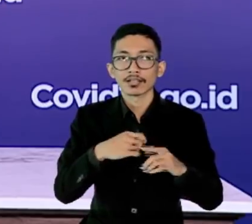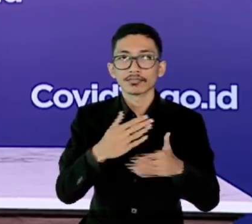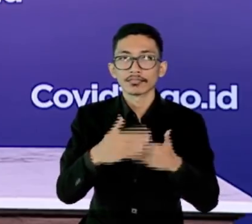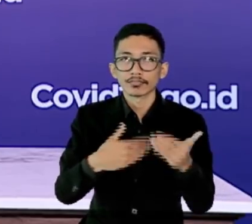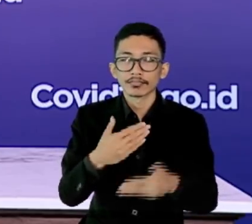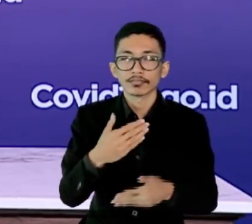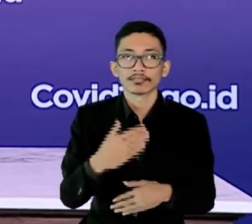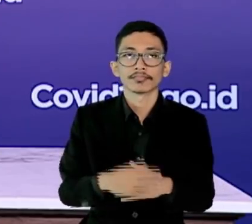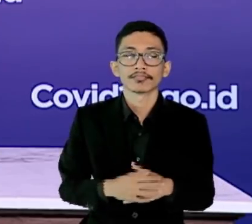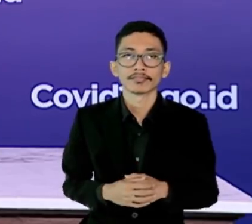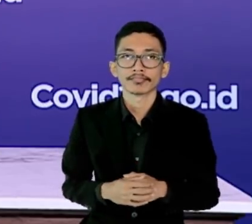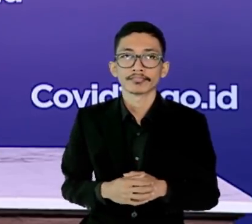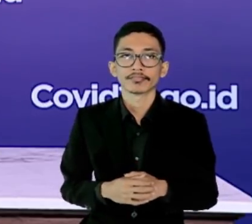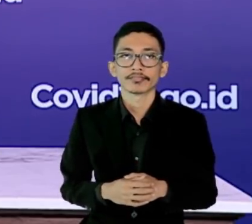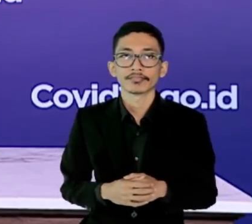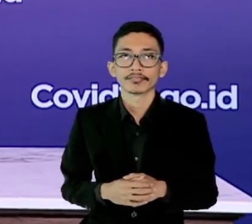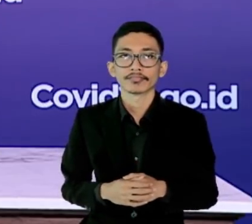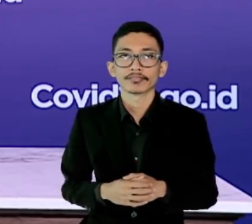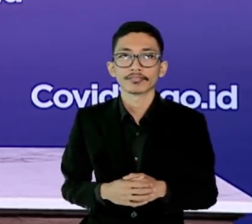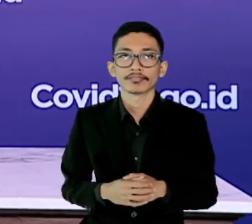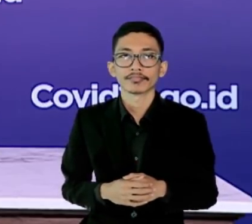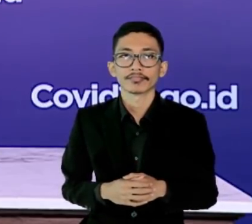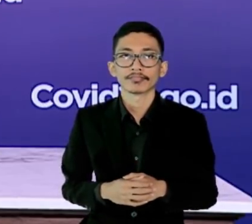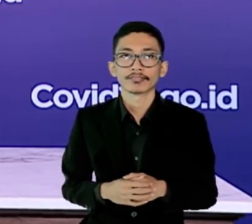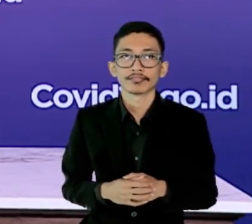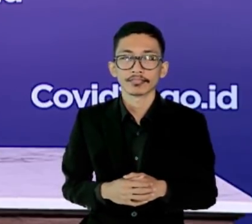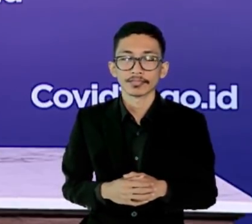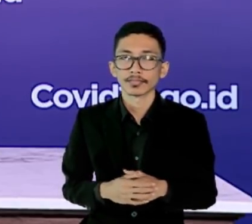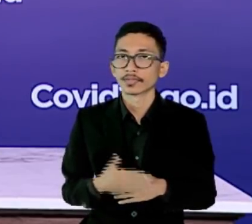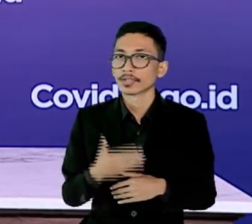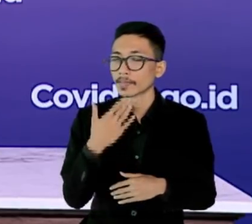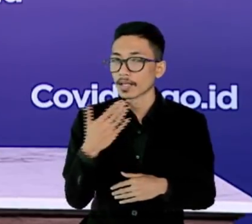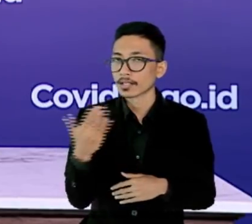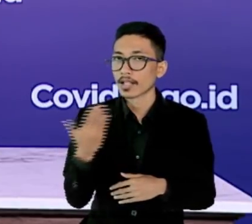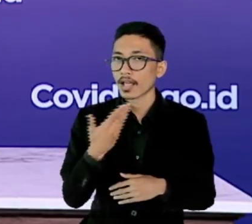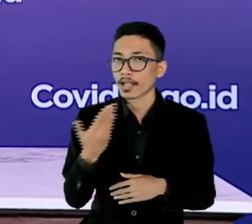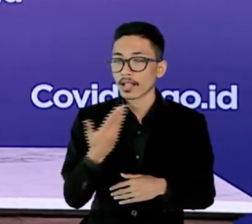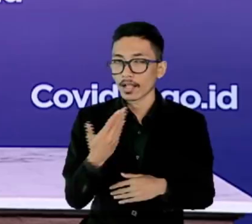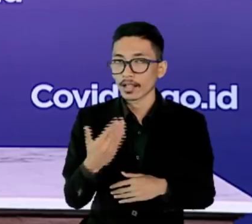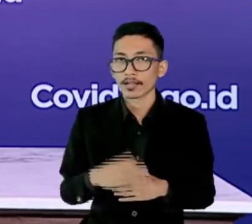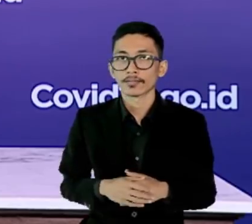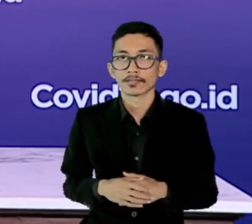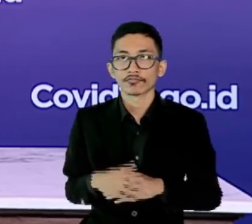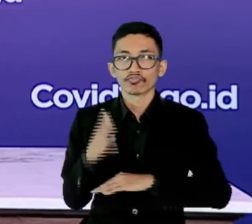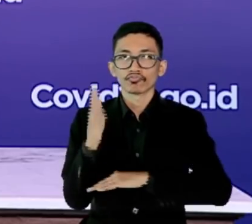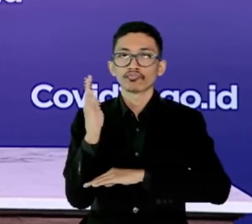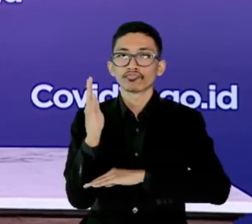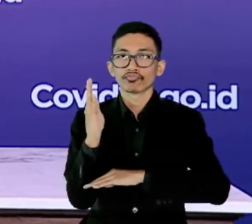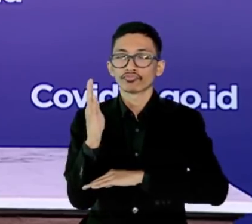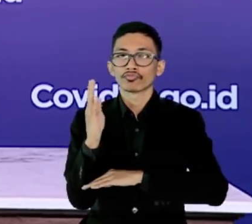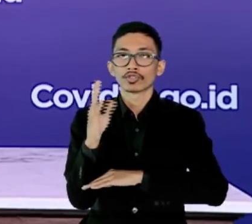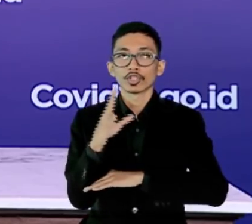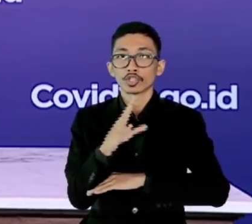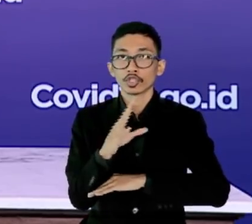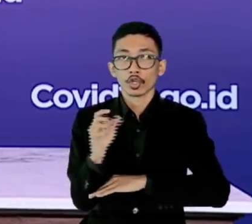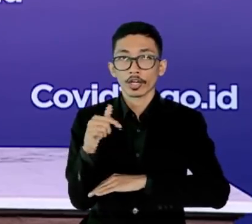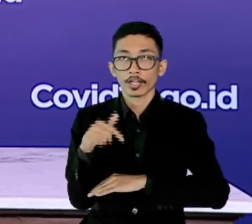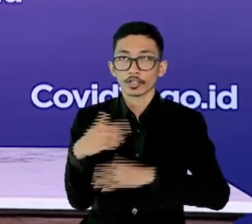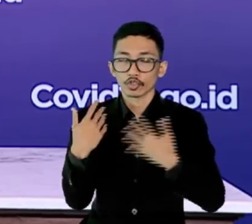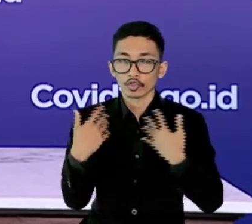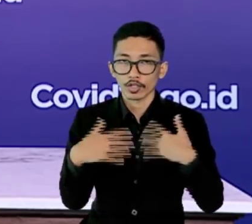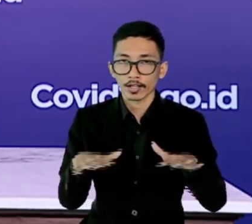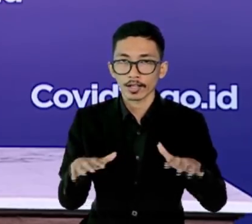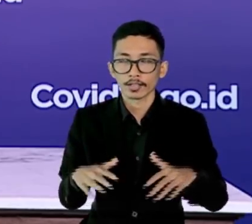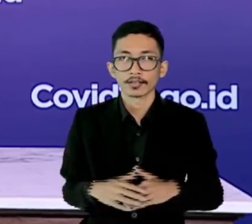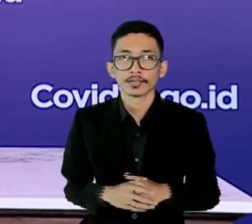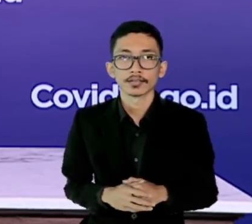ditindaklanjuti. Demikian, terima kasih atas pertanyaan dari media. Dengan demikian, konferensi pers pada sore hari ini berakhir.